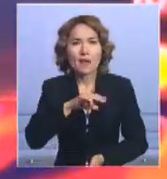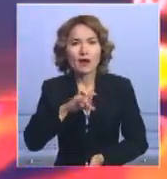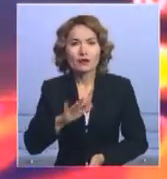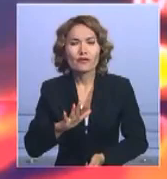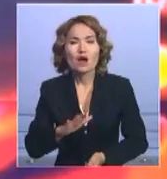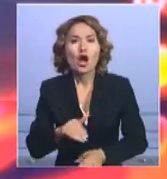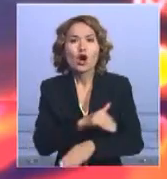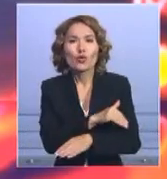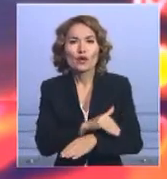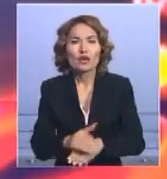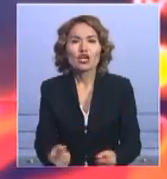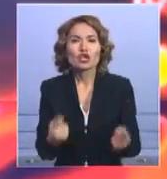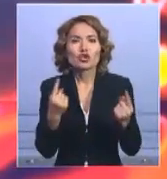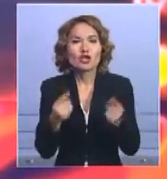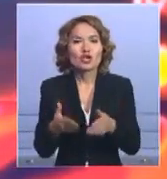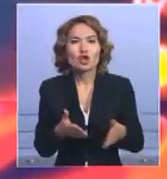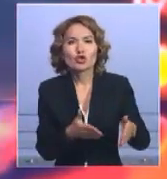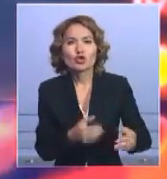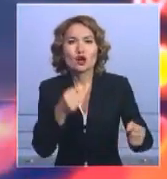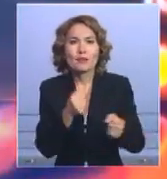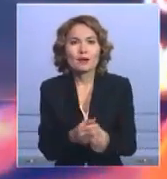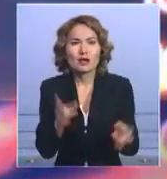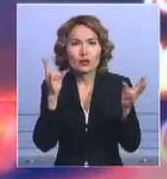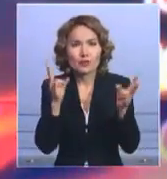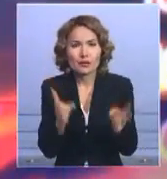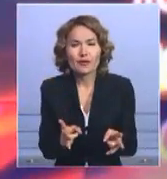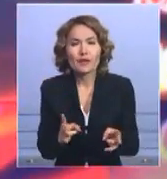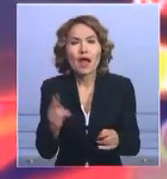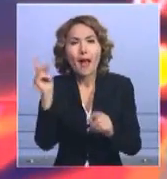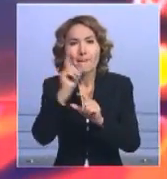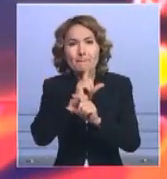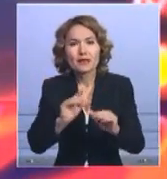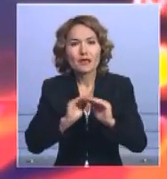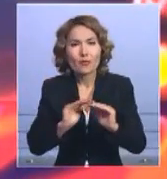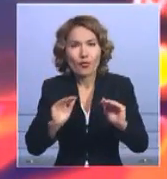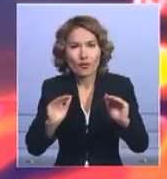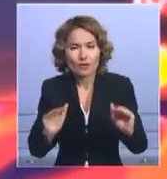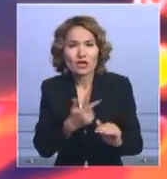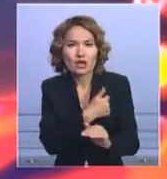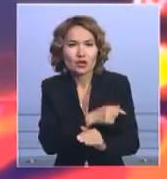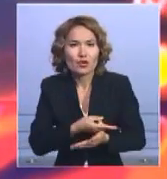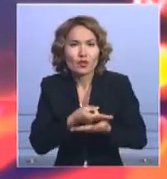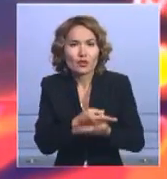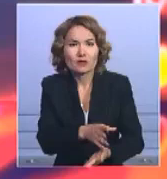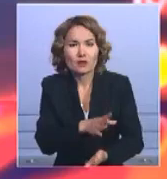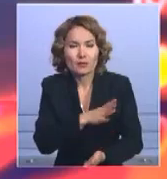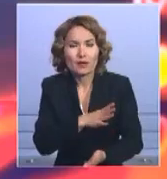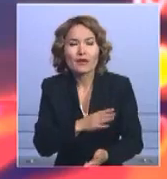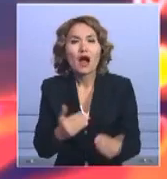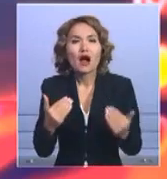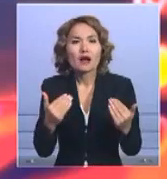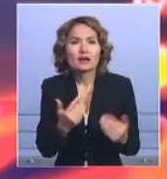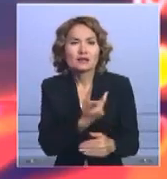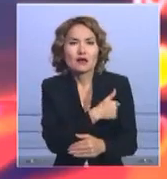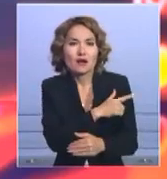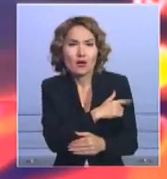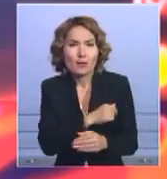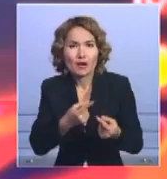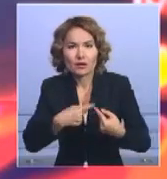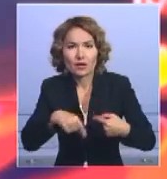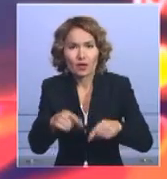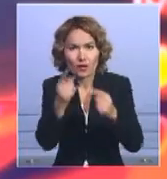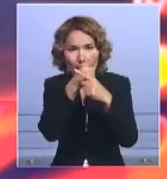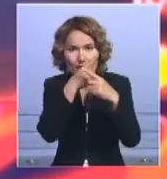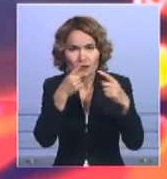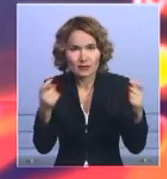Елордадағы Иманов көшесіндегі ірі жол апатынан зардап шеккен мектеп оқушысы жансақтау бөлімінде жатыр. Қалалық денсаулық сақтау басқармасы